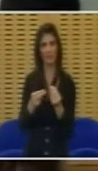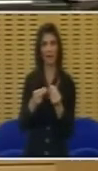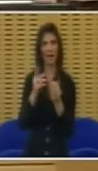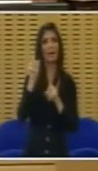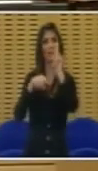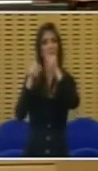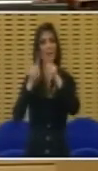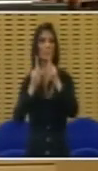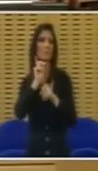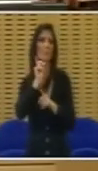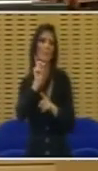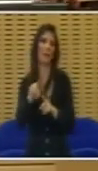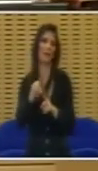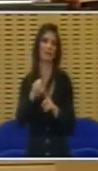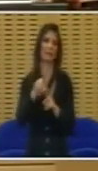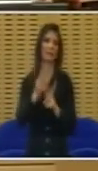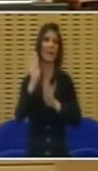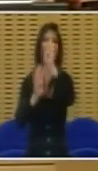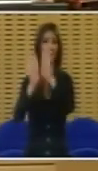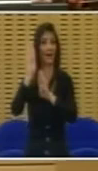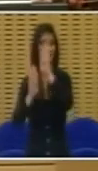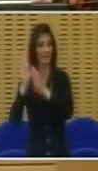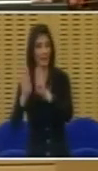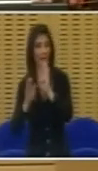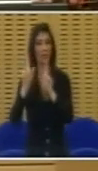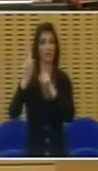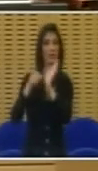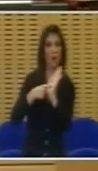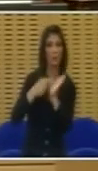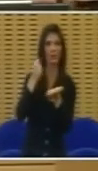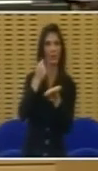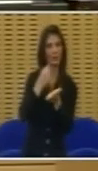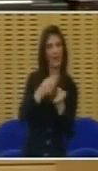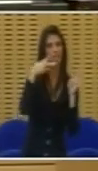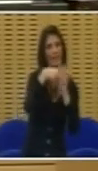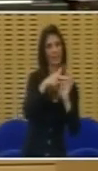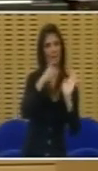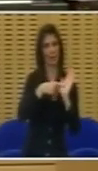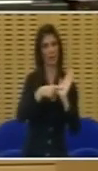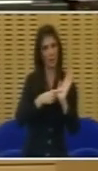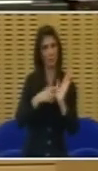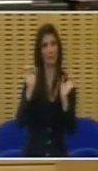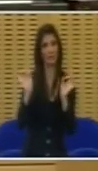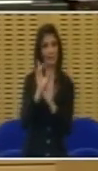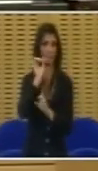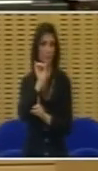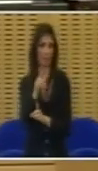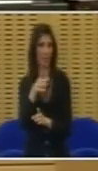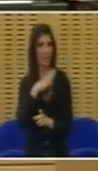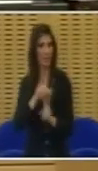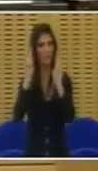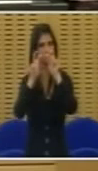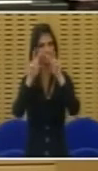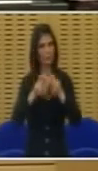και παράκαμψης χρηματιστηριακών και τραπεζικών κανονισμών, με σκοπό την τιμωρία όσων ενέχονται στα τοξικά